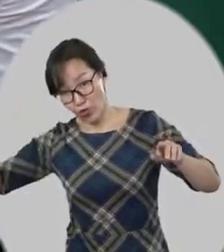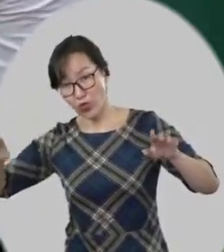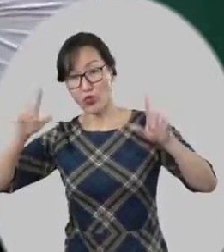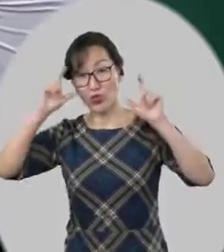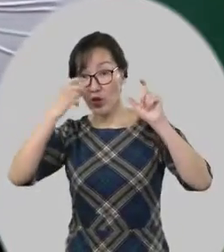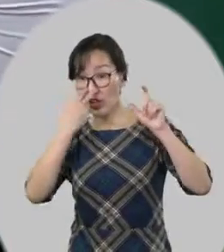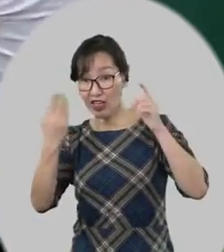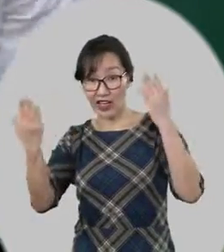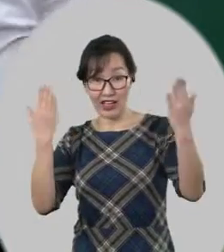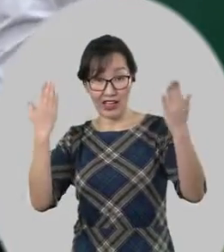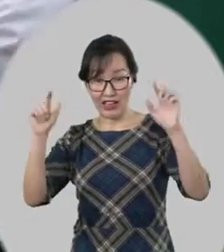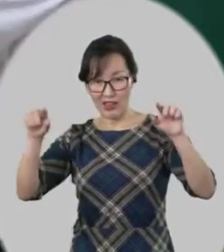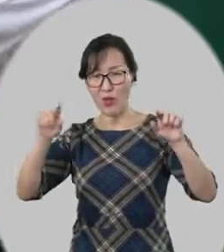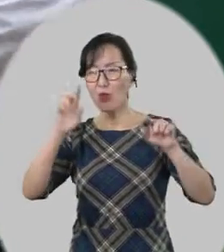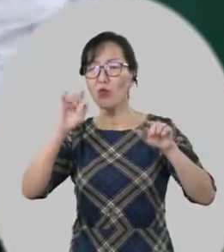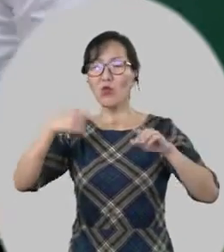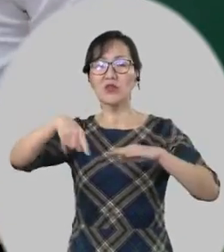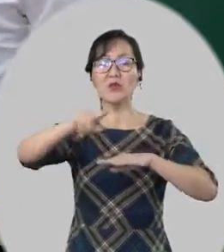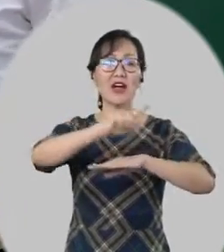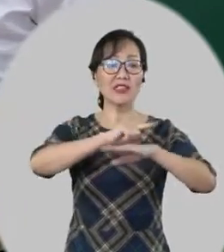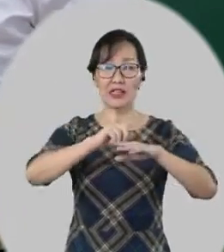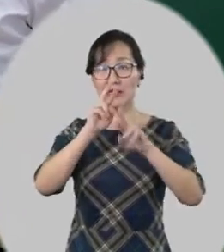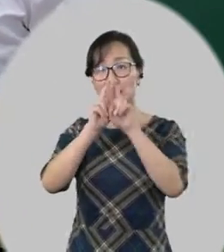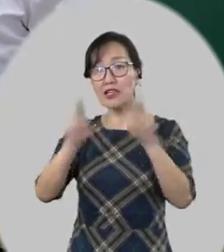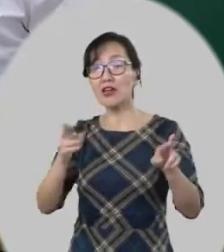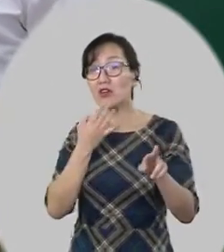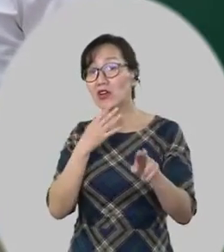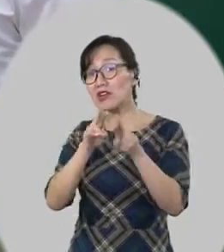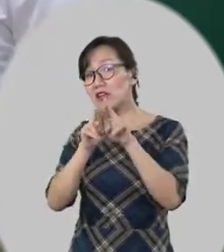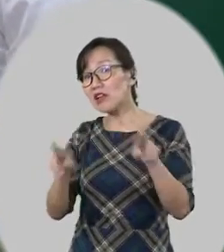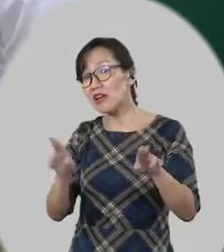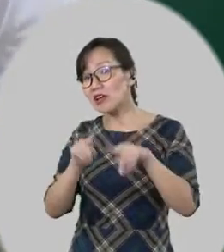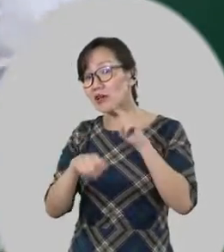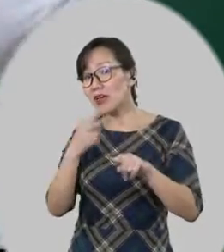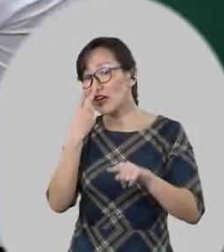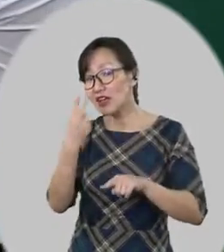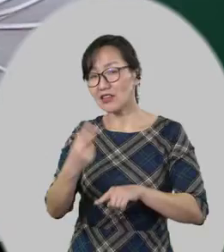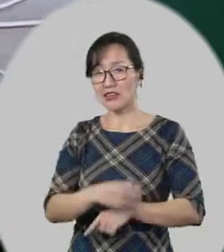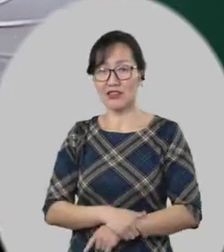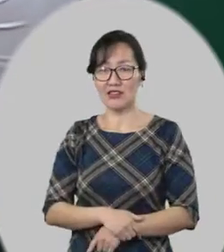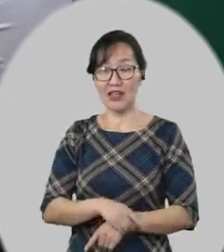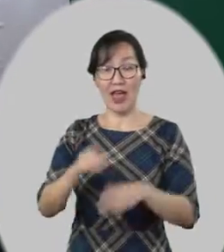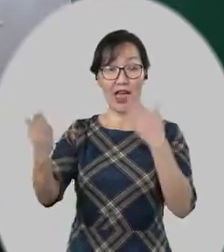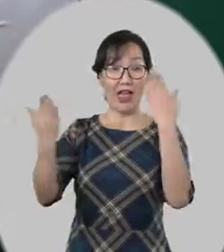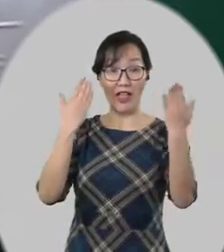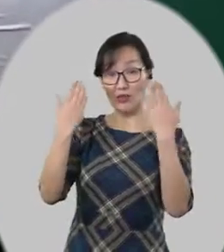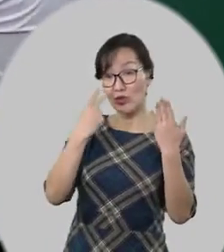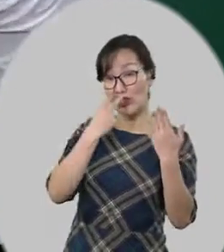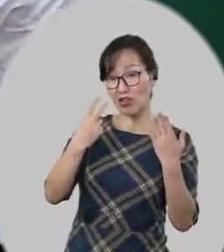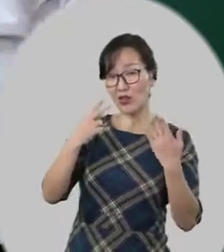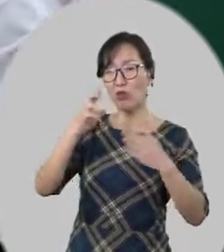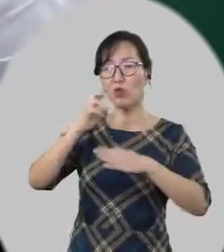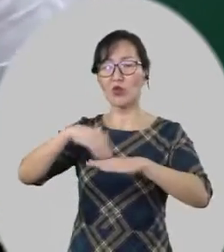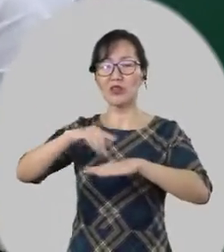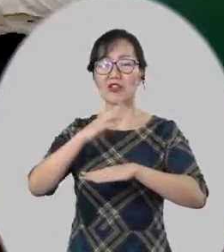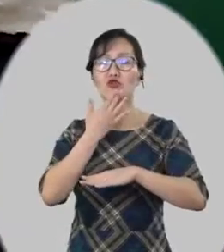дээр маань бусад одоо байгаа газруудаасаа юугаар ялгаатай юм бэ гэдгийг харж болохоор. За, харьцуулж харах юм бол бусад газрууд